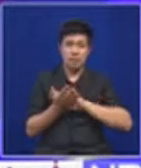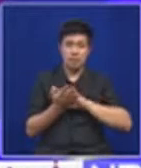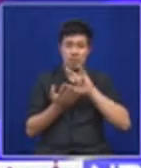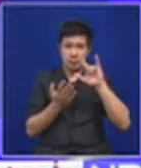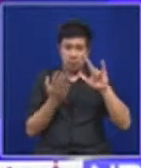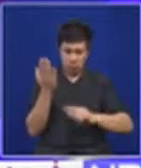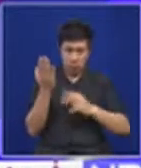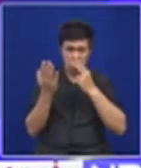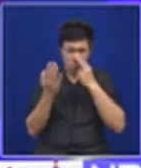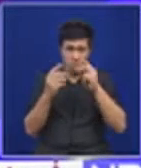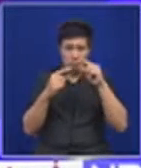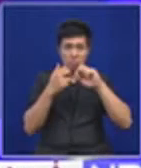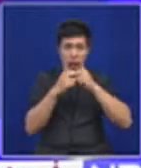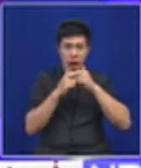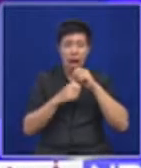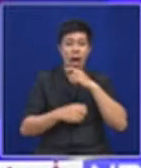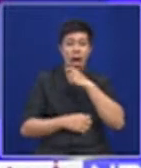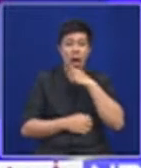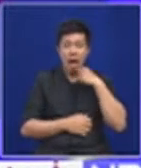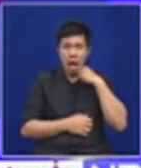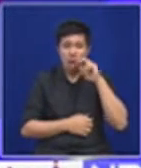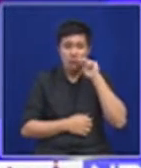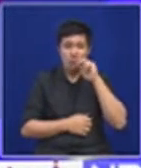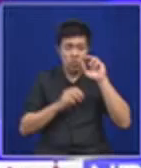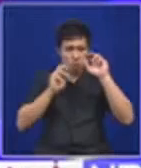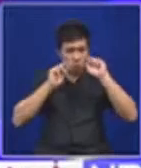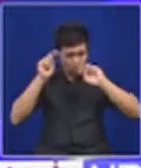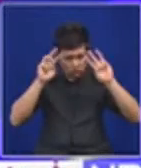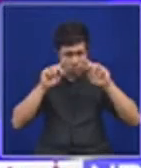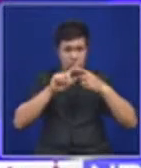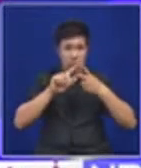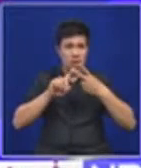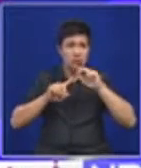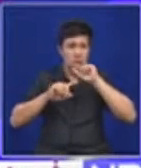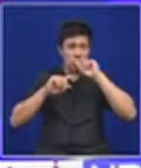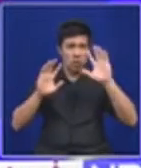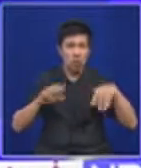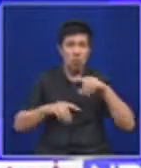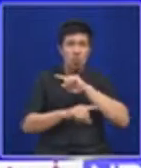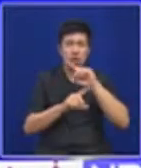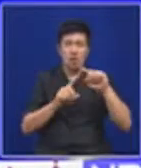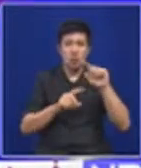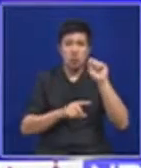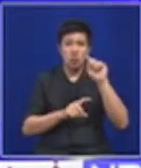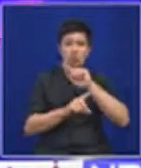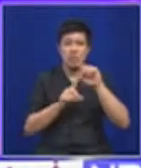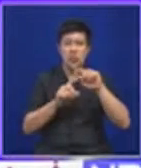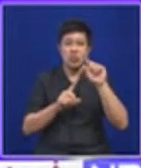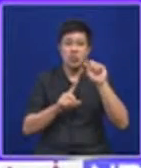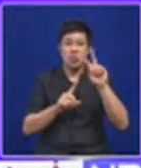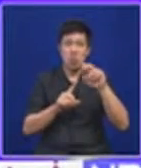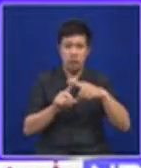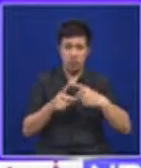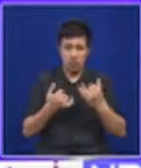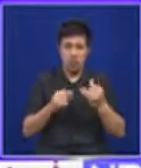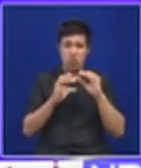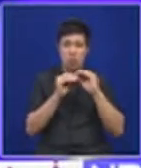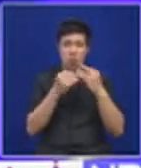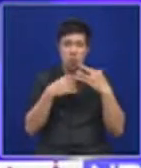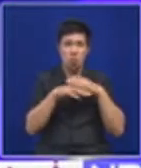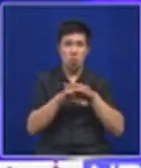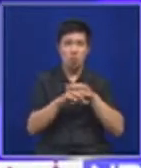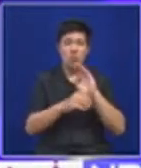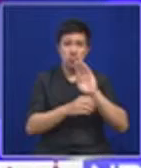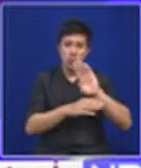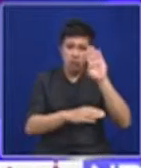ตรการแก้ไขปัญหาภัยแล้งที่จังหวัดนครสวรรค์แล้วก็จังหวัดชัยนาทในวันศุกร์ที่22มกราคมนี้นะคะพร้อมกับประชุมร่วมภาคเอกช